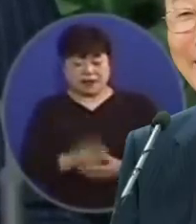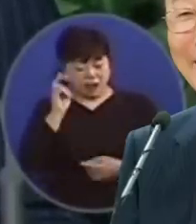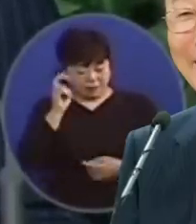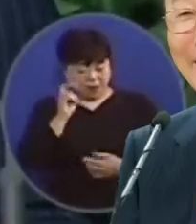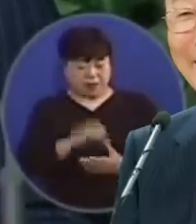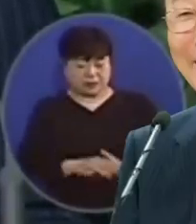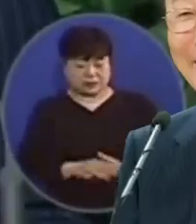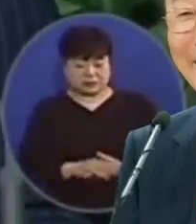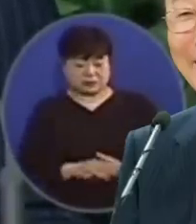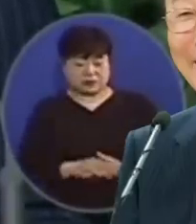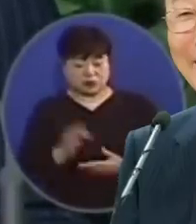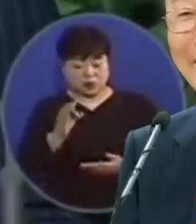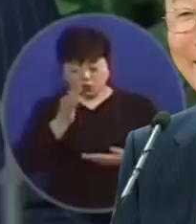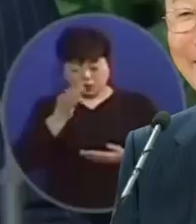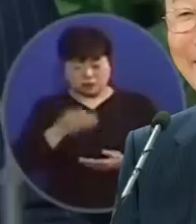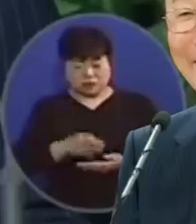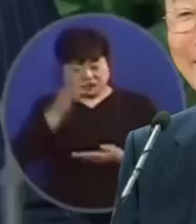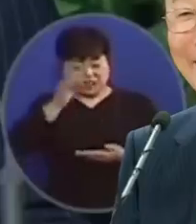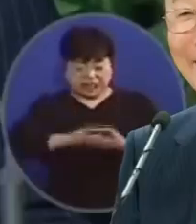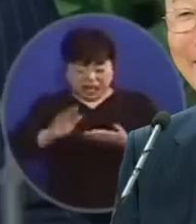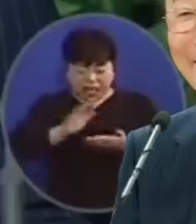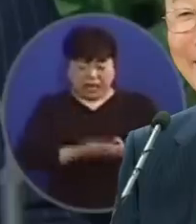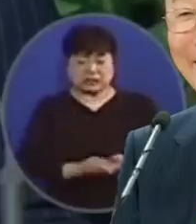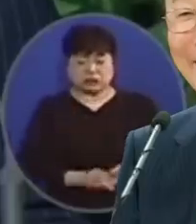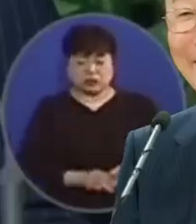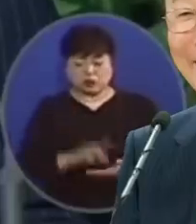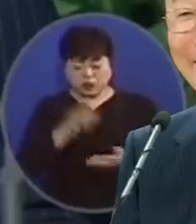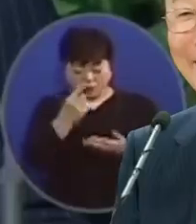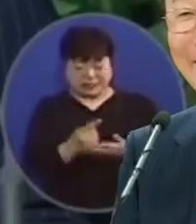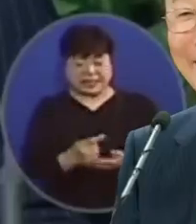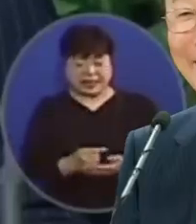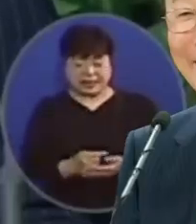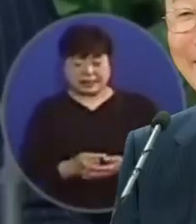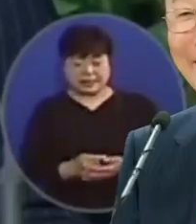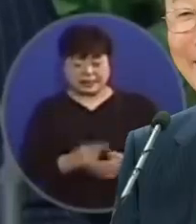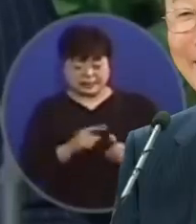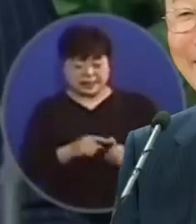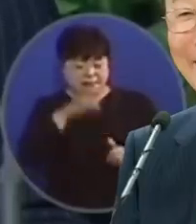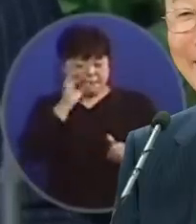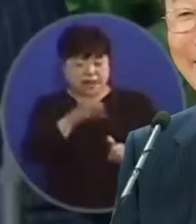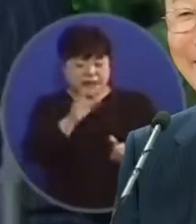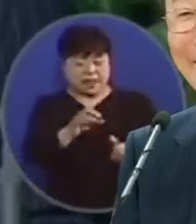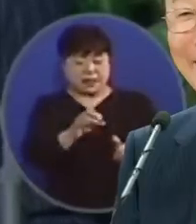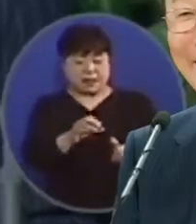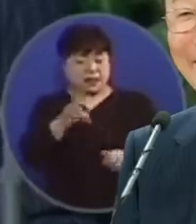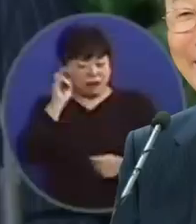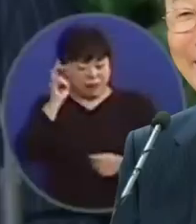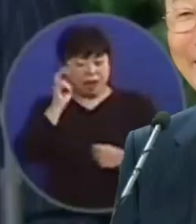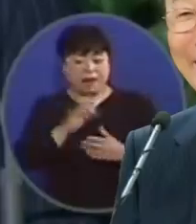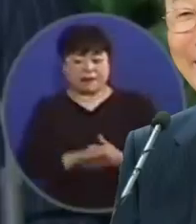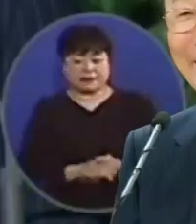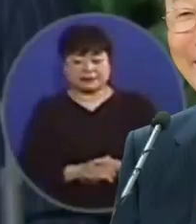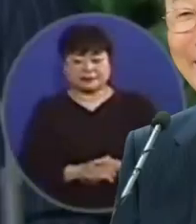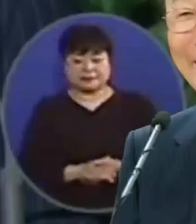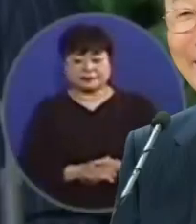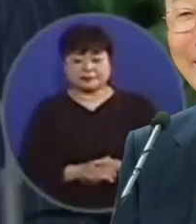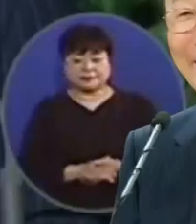어디에 너무 재산 다 갖다 몰래 먹고 난 다음 못 살게 되니까 도와달라고 그러냐. 그랬을 것입니다.